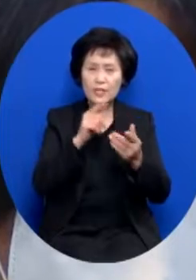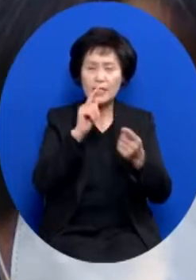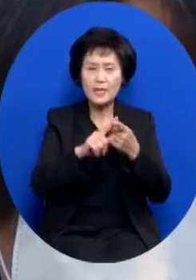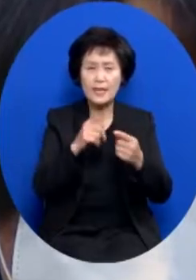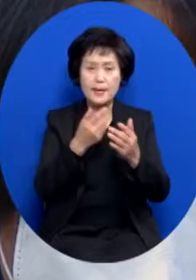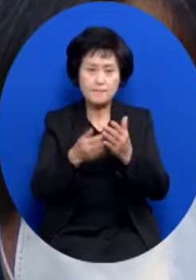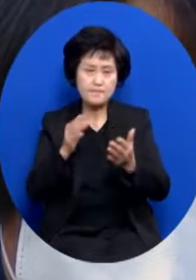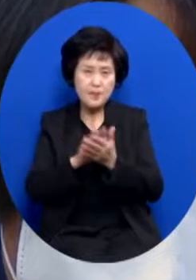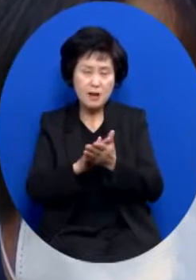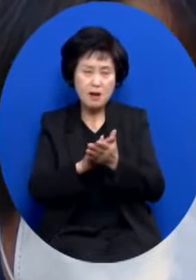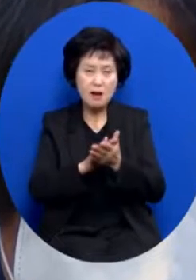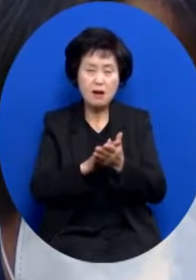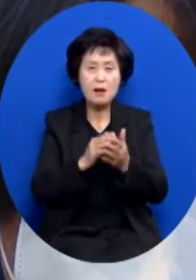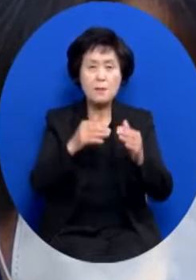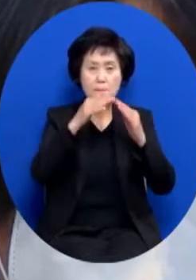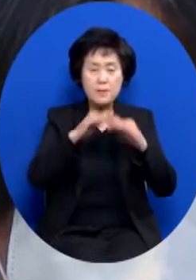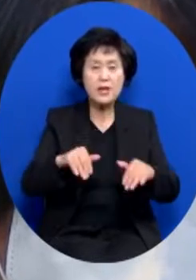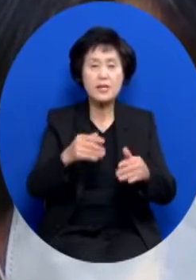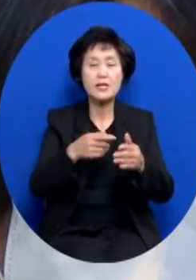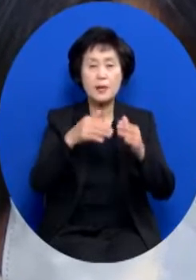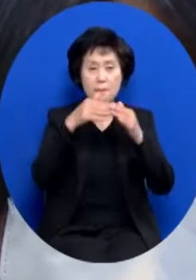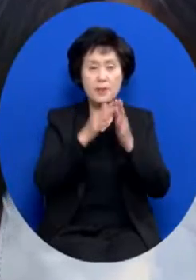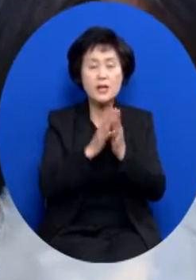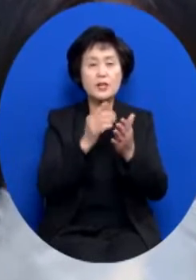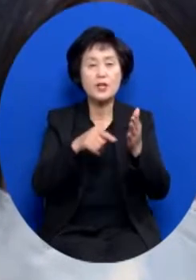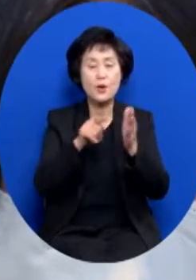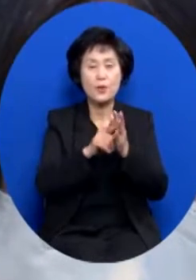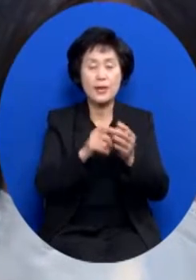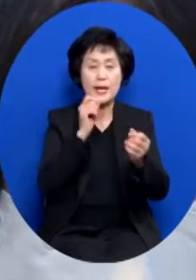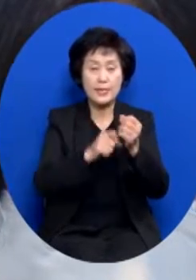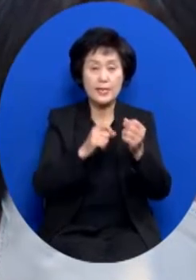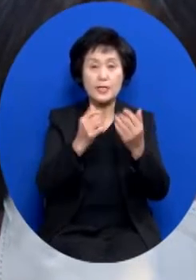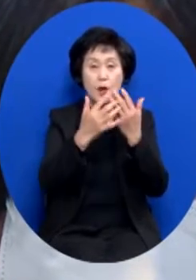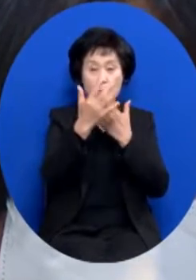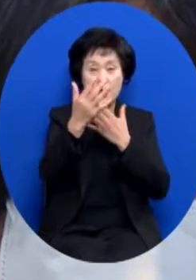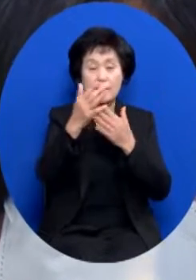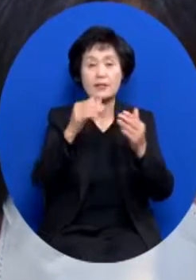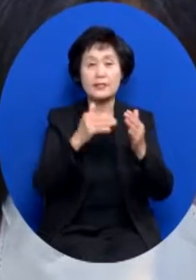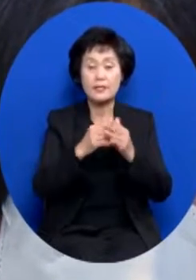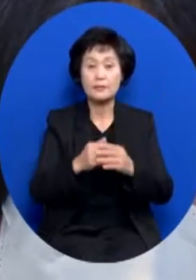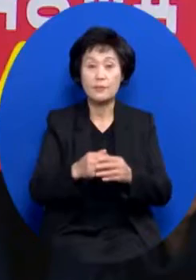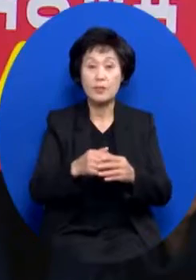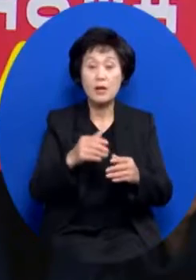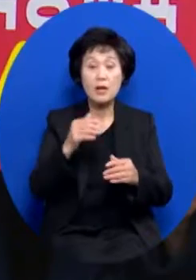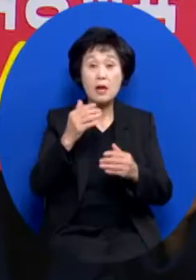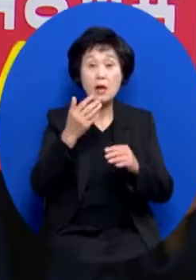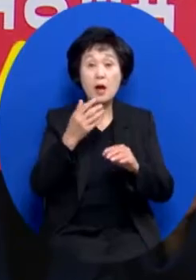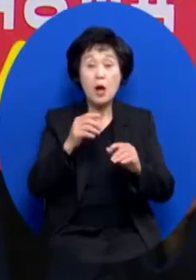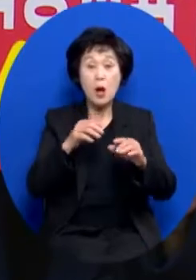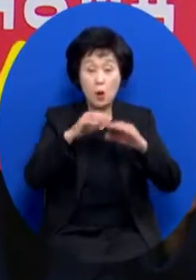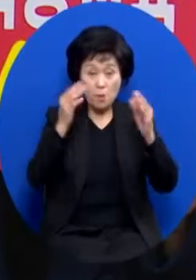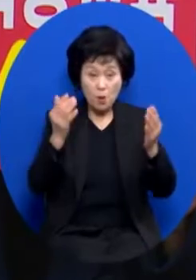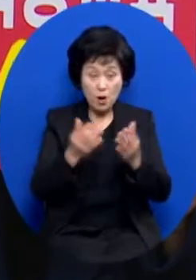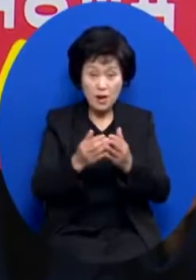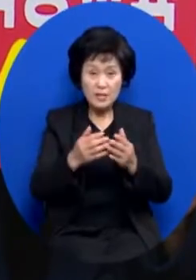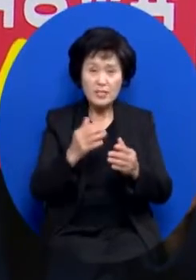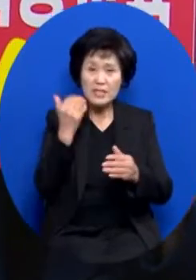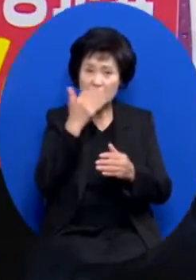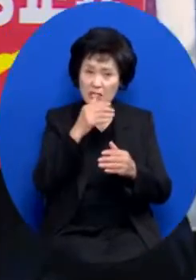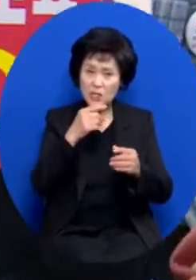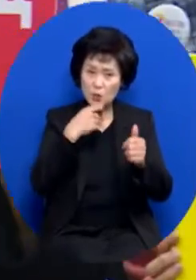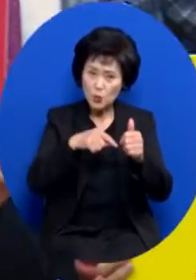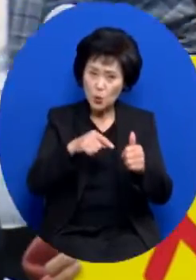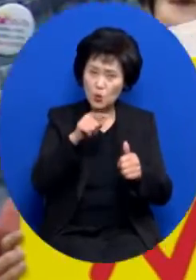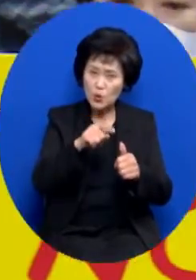발표하고 기자회견을 가졌습니다 이들은 미국에서도 실패한 급진적 젠더교육과 포괄적 성교육을 성급하게 도입할